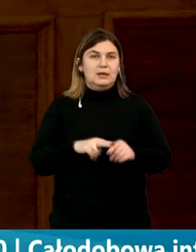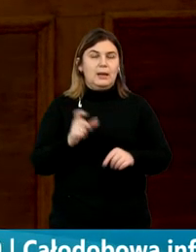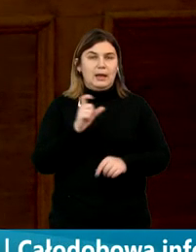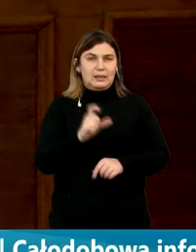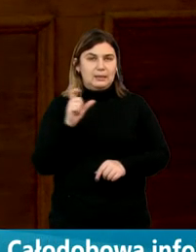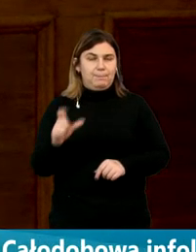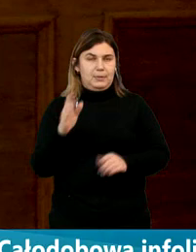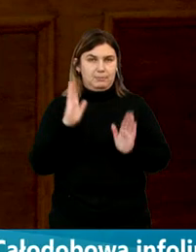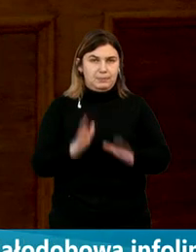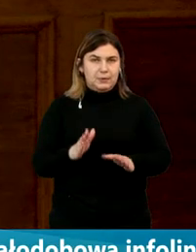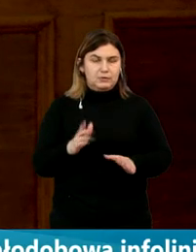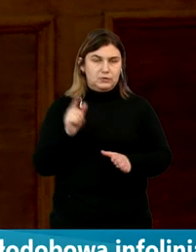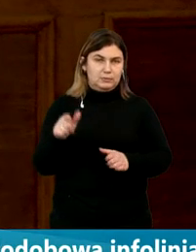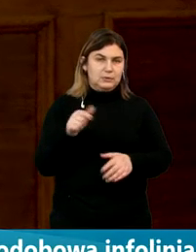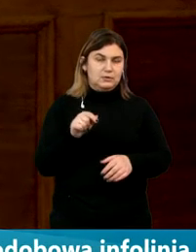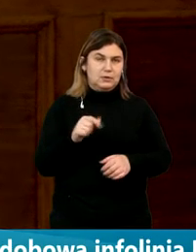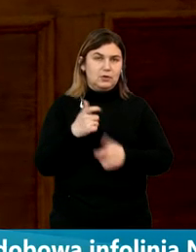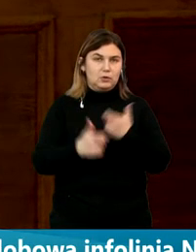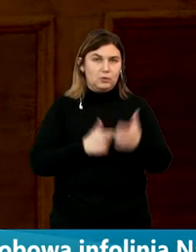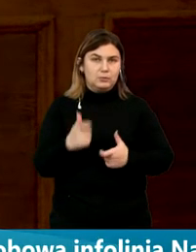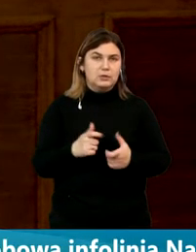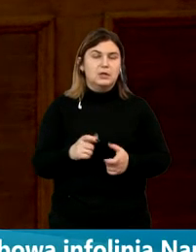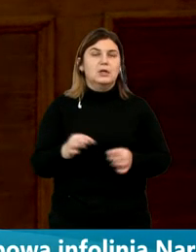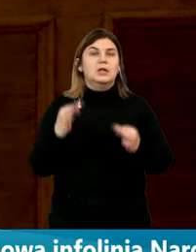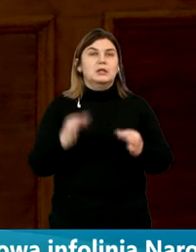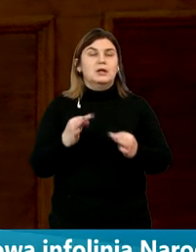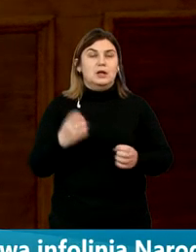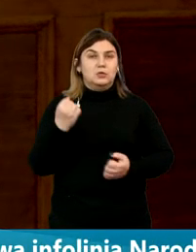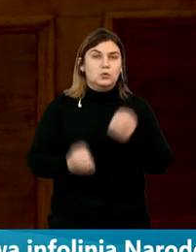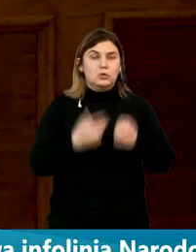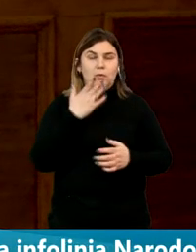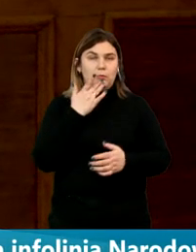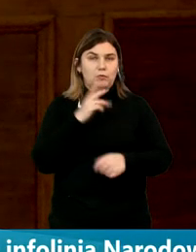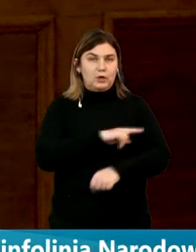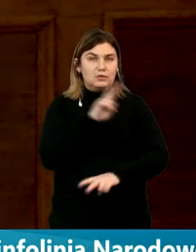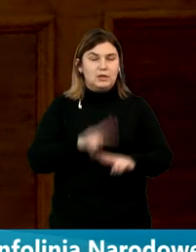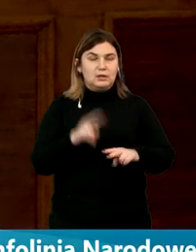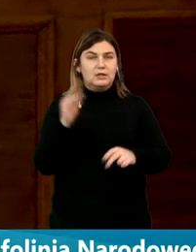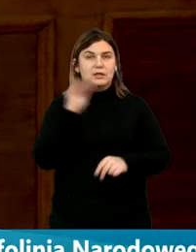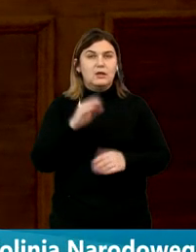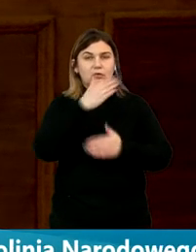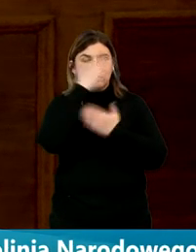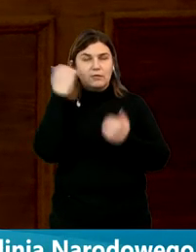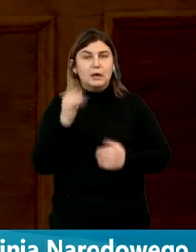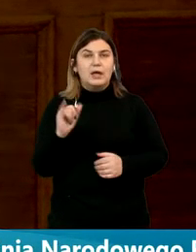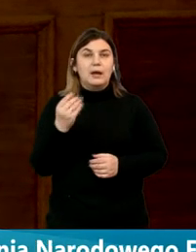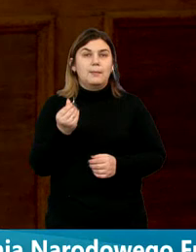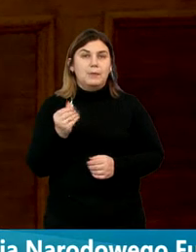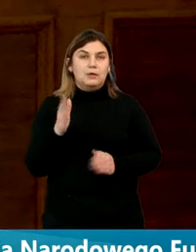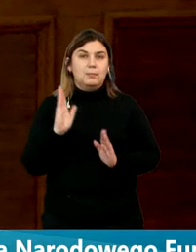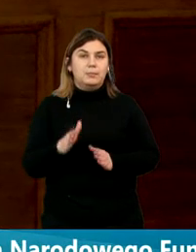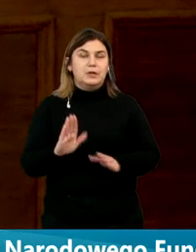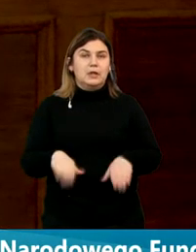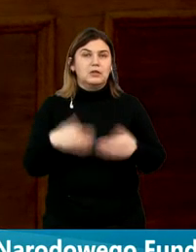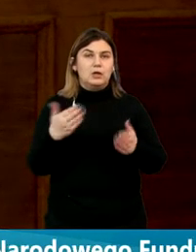będziemy te działania dzielili, natomiast w tej chwili trudno powiedzieć o terminach, ponieważ też nie znamy, jak duża pula środków finansowych będzie przyznana w